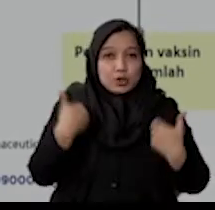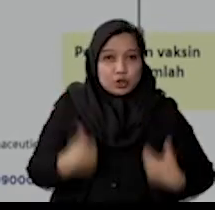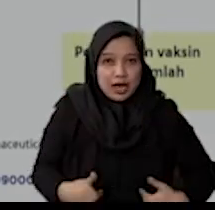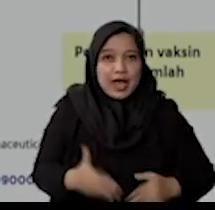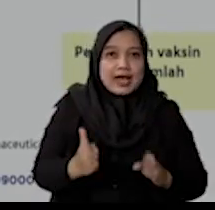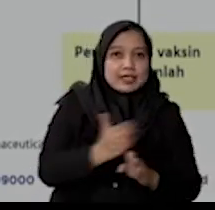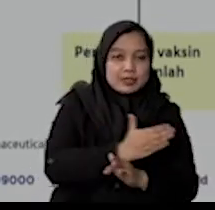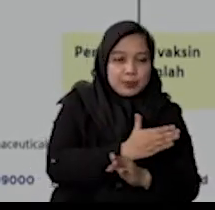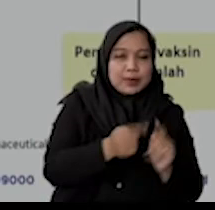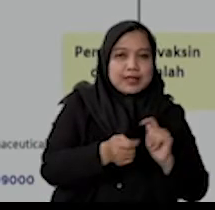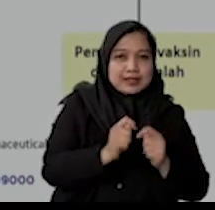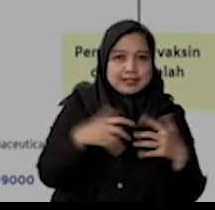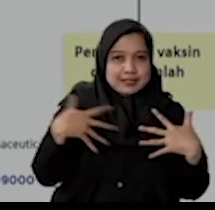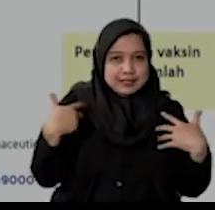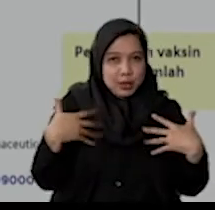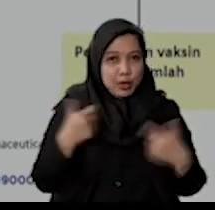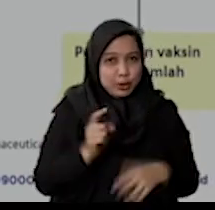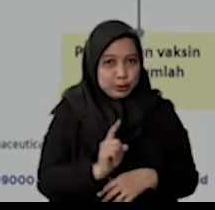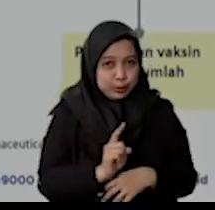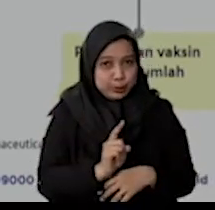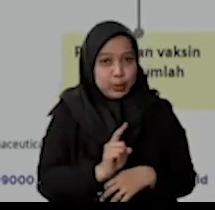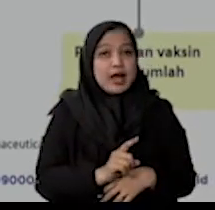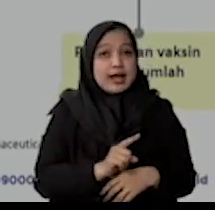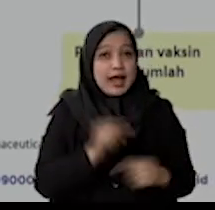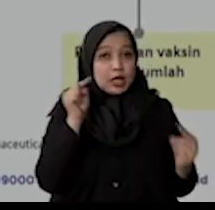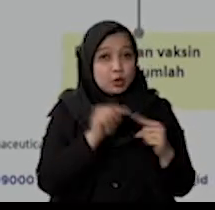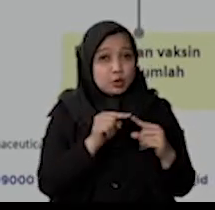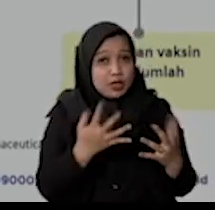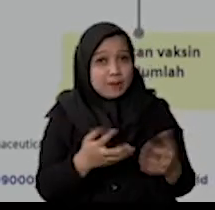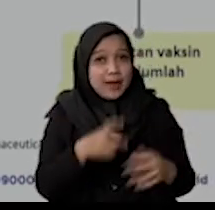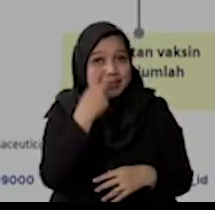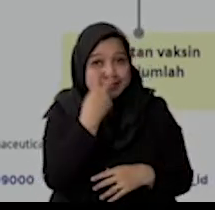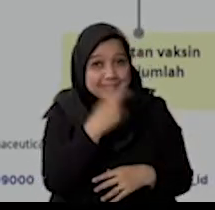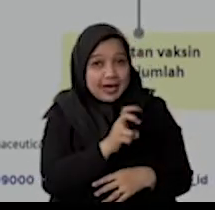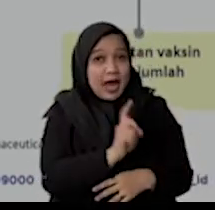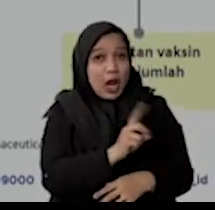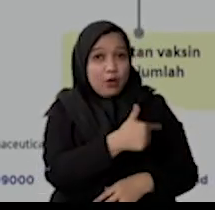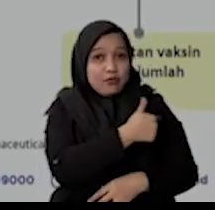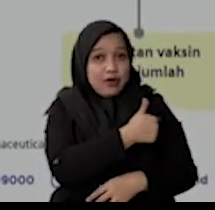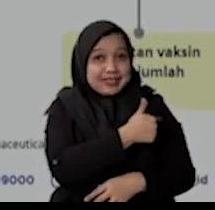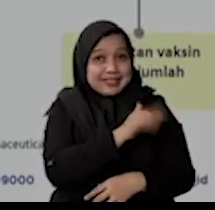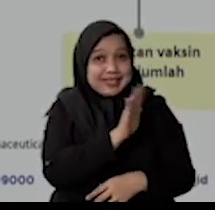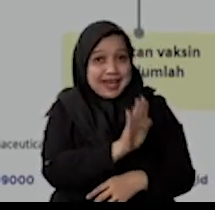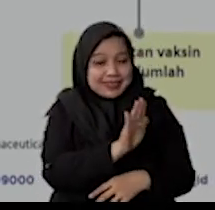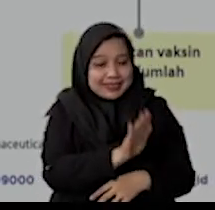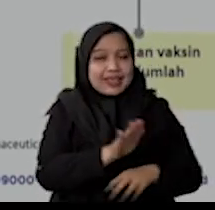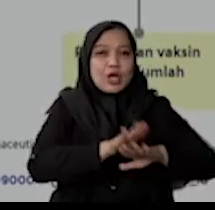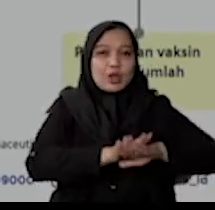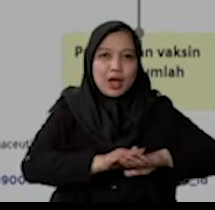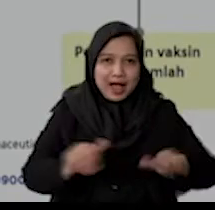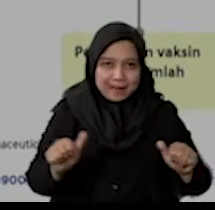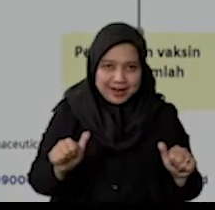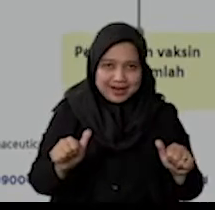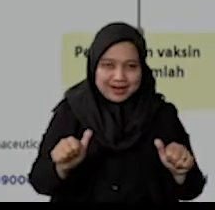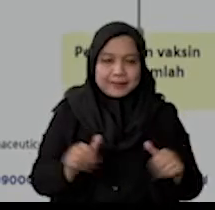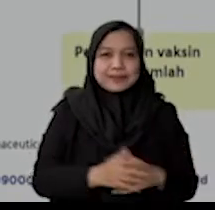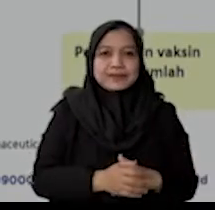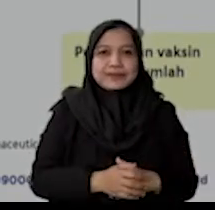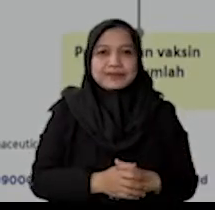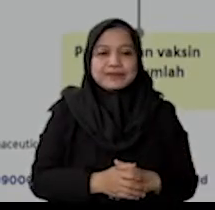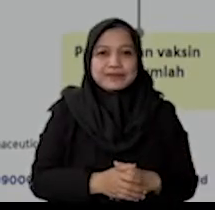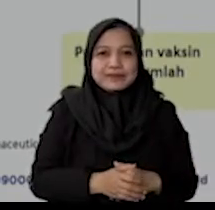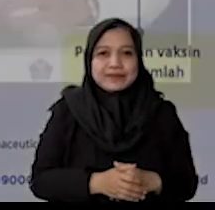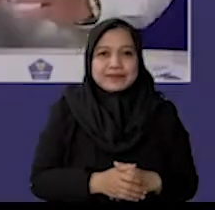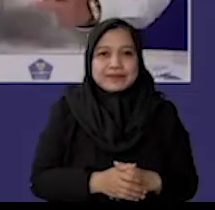ingatkan bahwa uji preklinis itu untuk memastikan bahwa vaksin ini nanti aman apabila diujikan